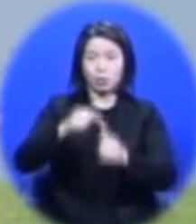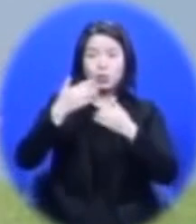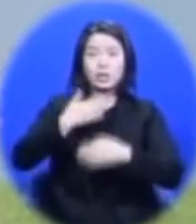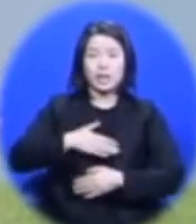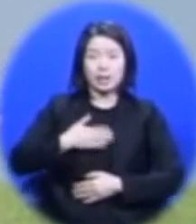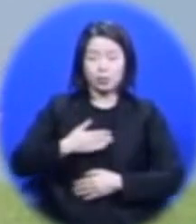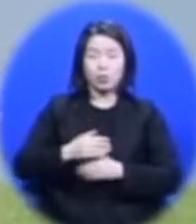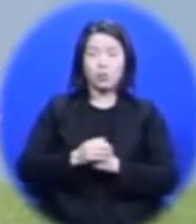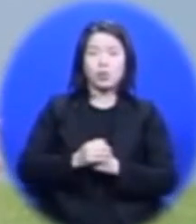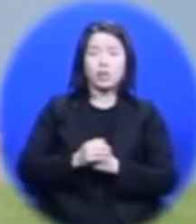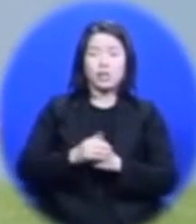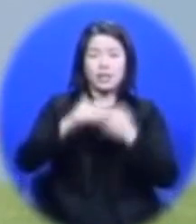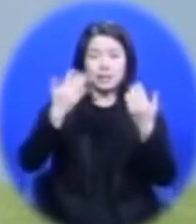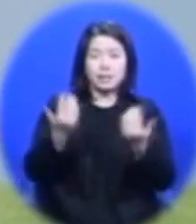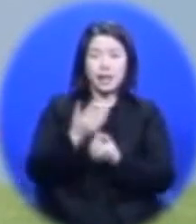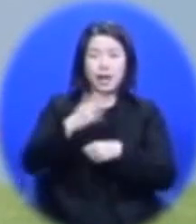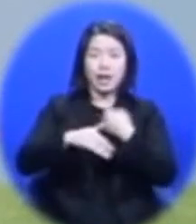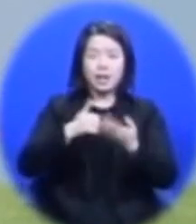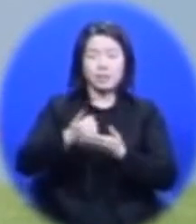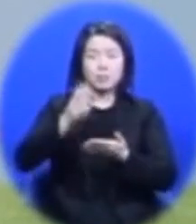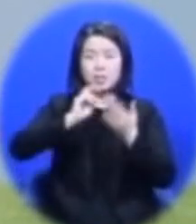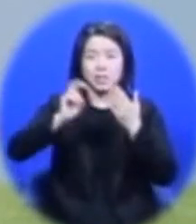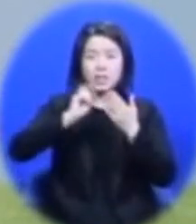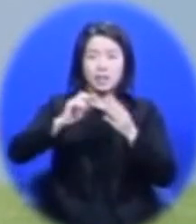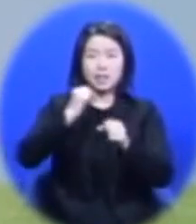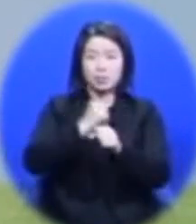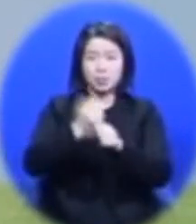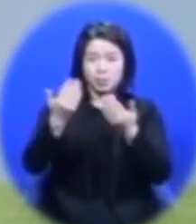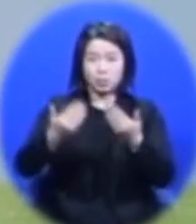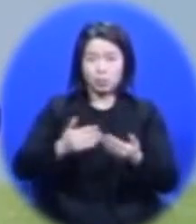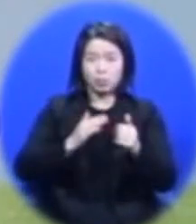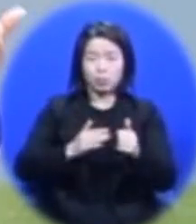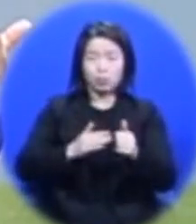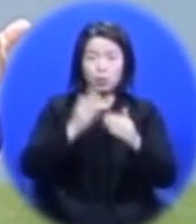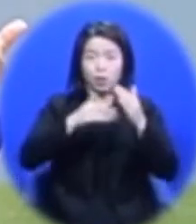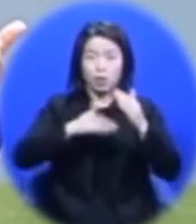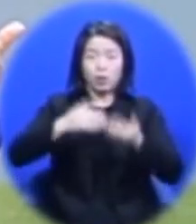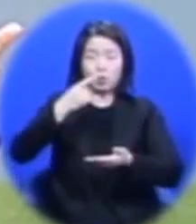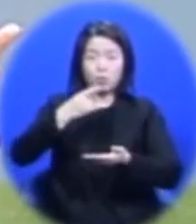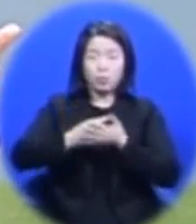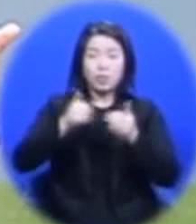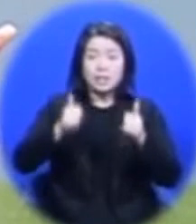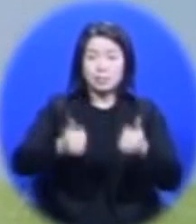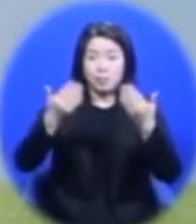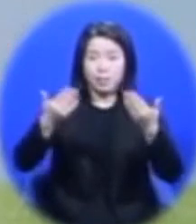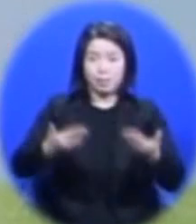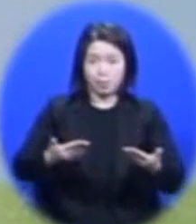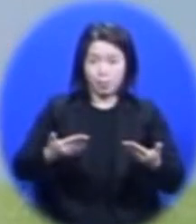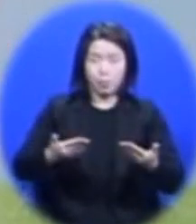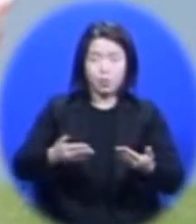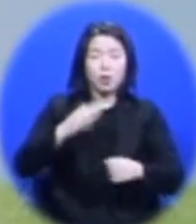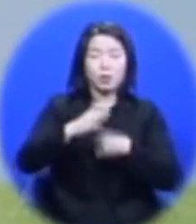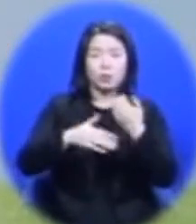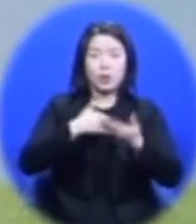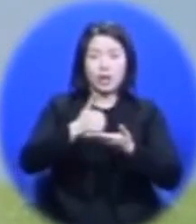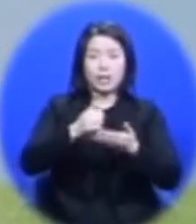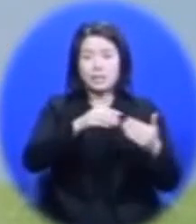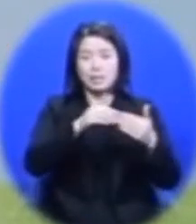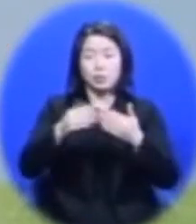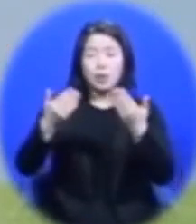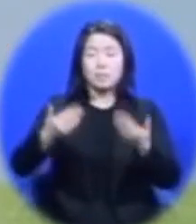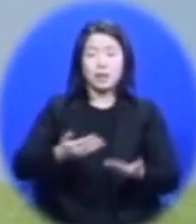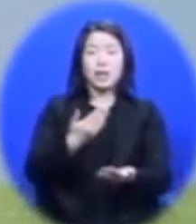알고 다 하나님을 찬양하게 하시고 공의로 심판을 받고 또 하나님의 인도함을 받게